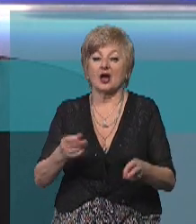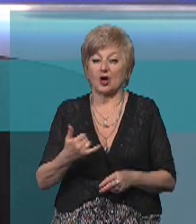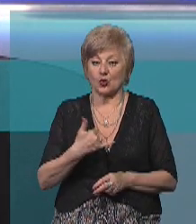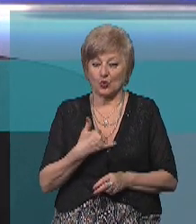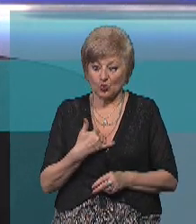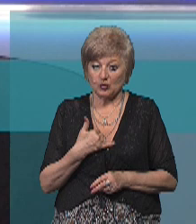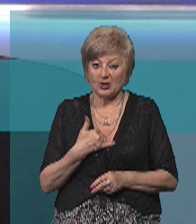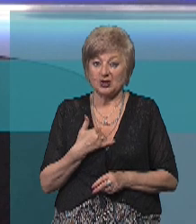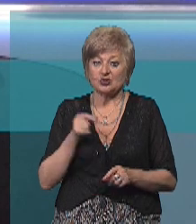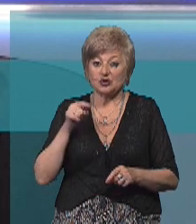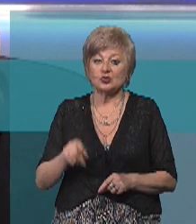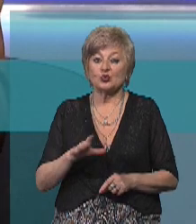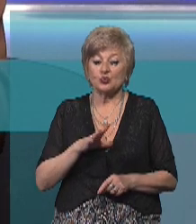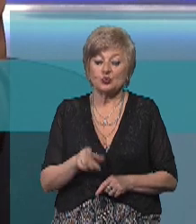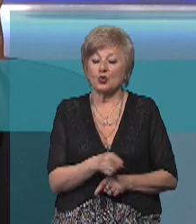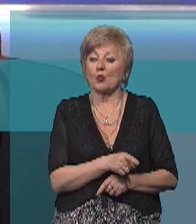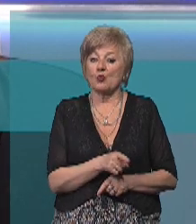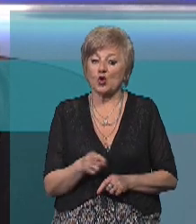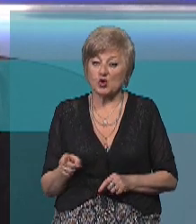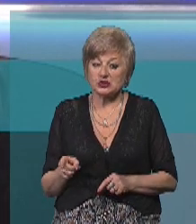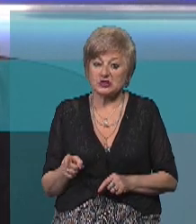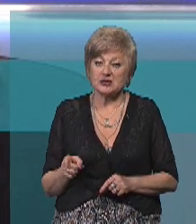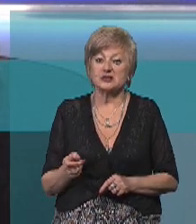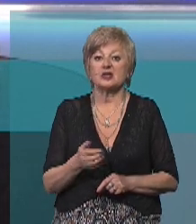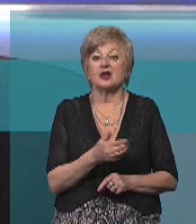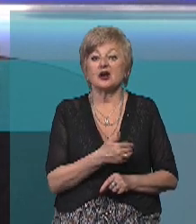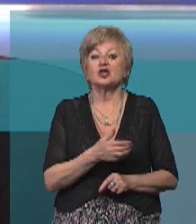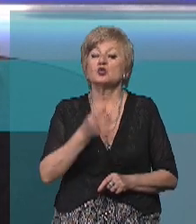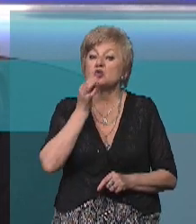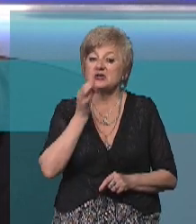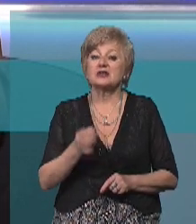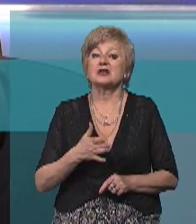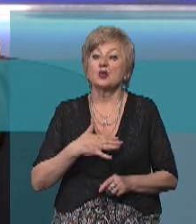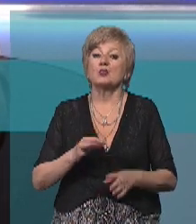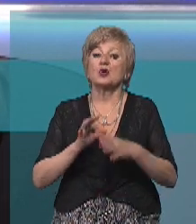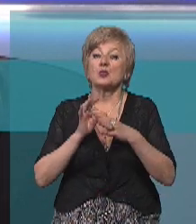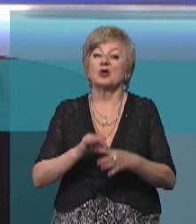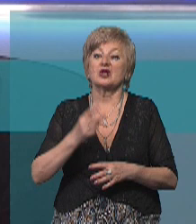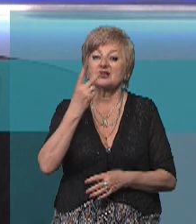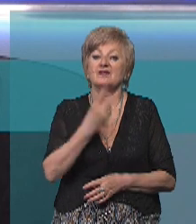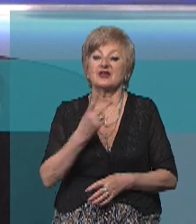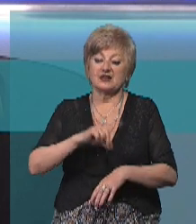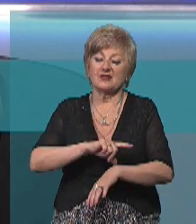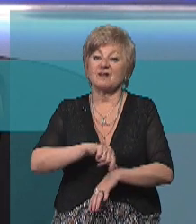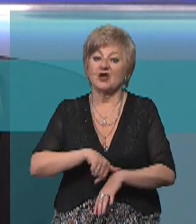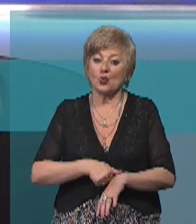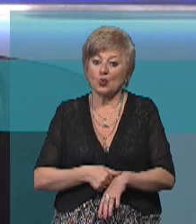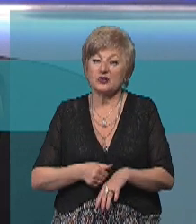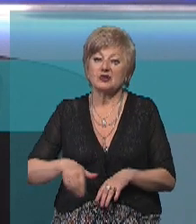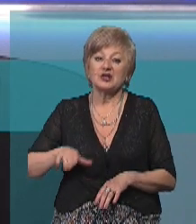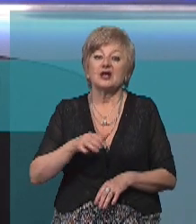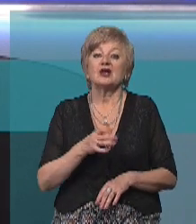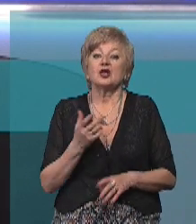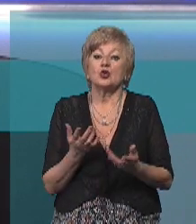студії відбувався цей процес. Я хочу вам сказати, що ми провели тут 22 години 18